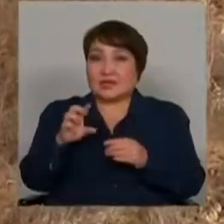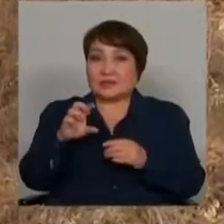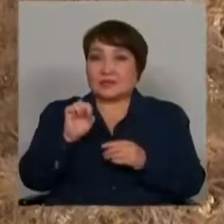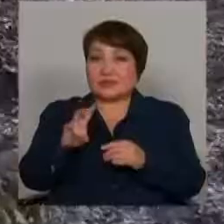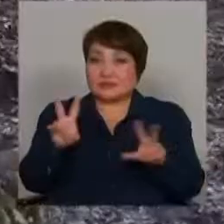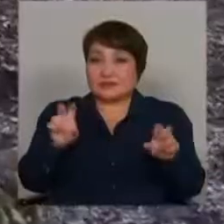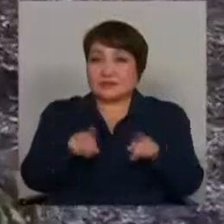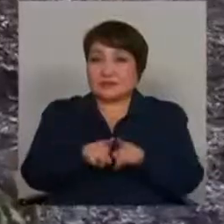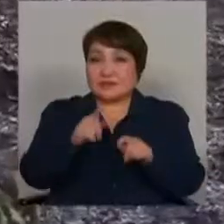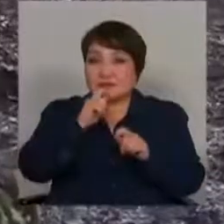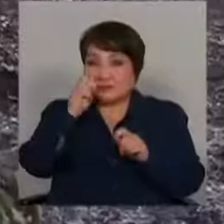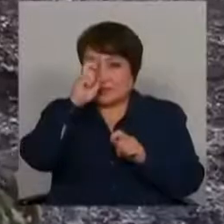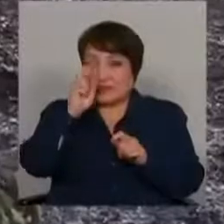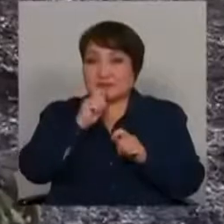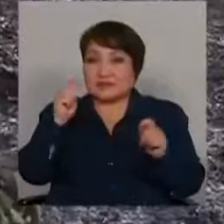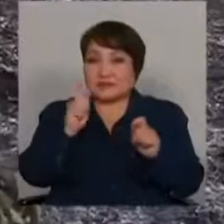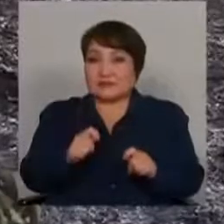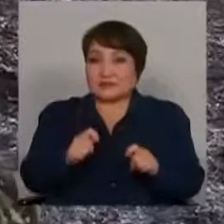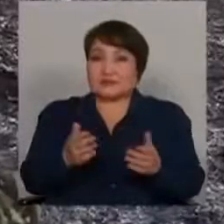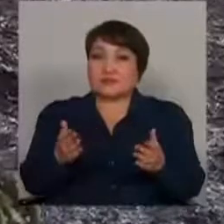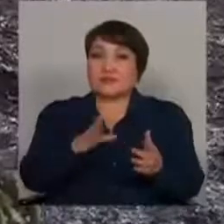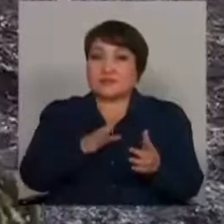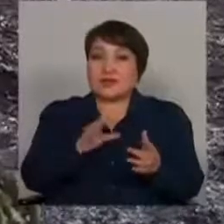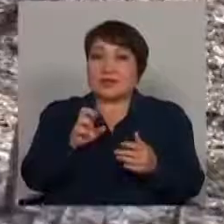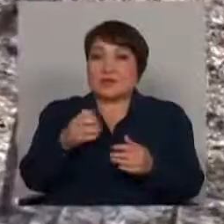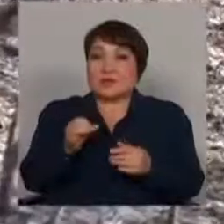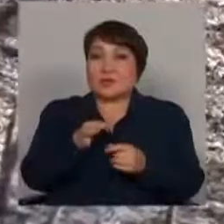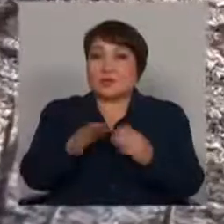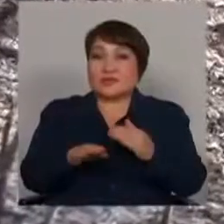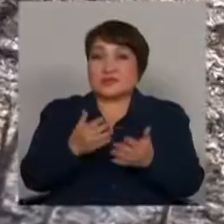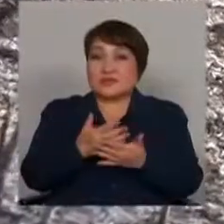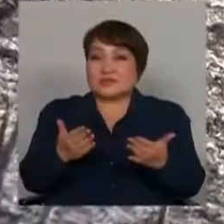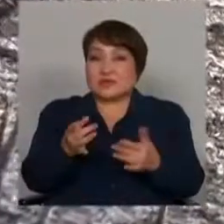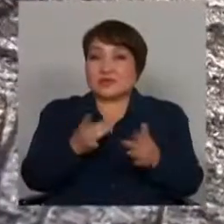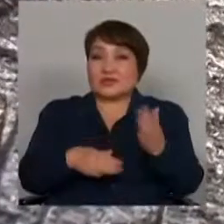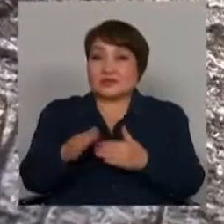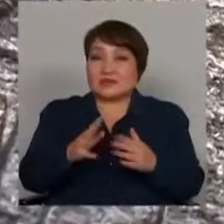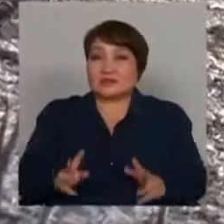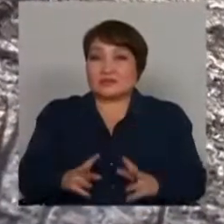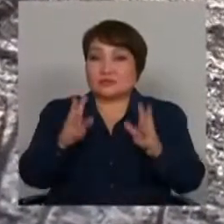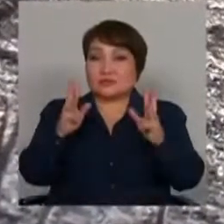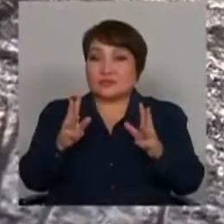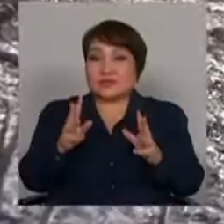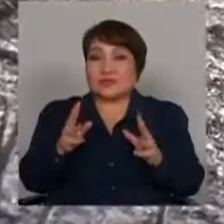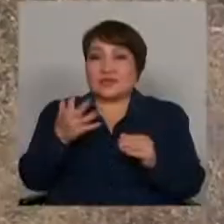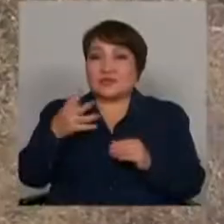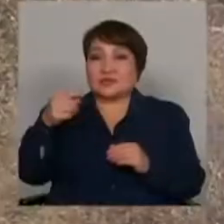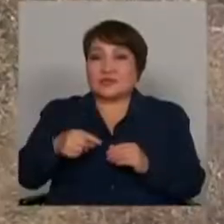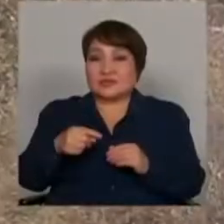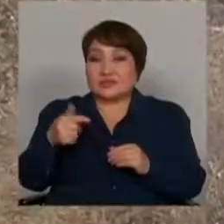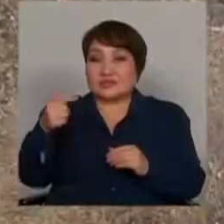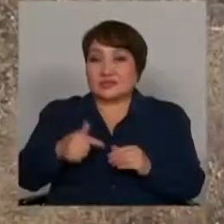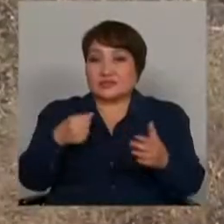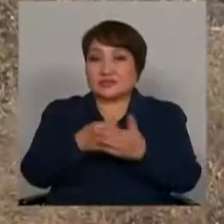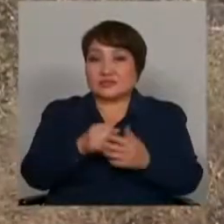ұсынылды. Айта кетсек, Абай облысының бірқатар ауданында дала өрті өршіп шарпыған аумағы 5000 гектарға жеткен.